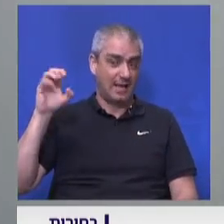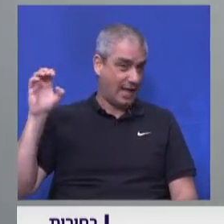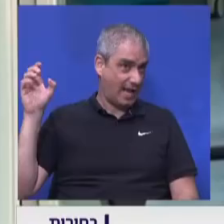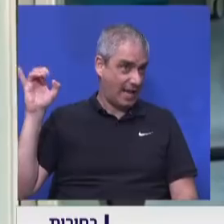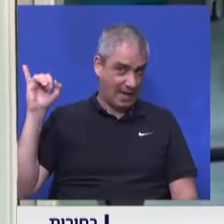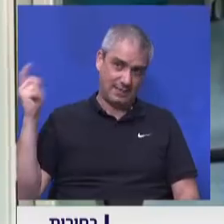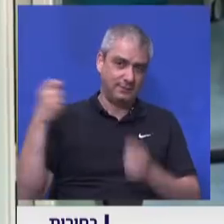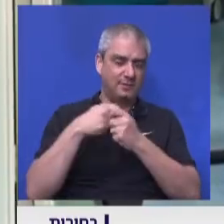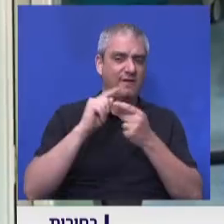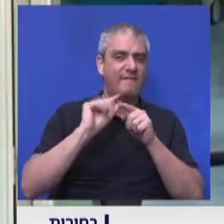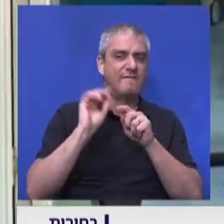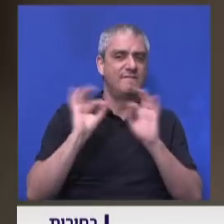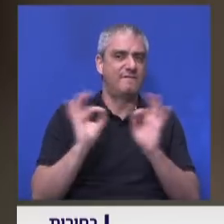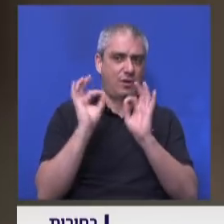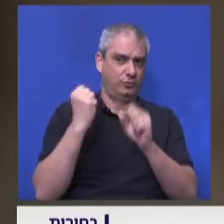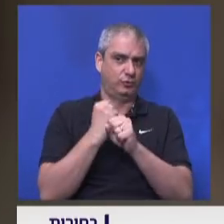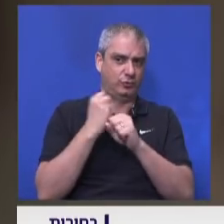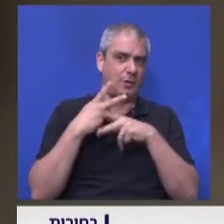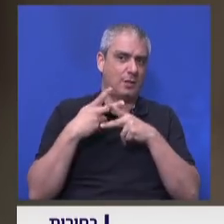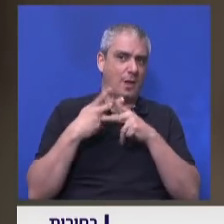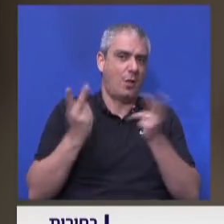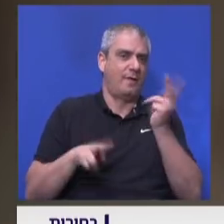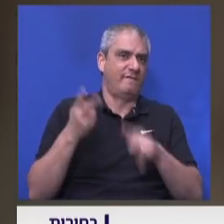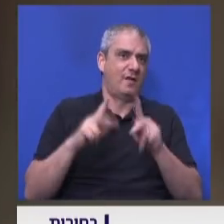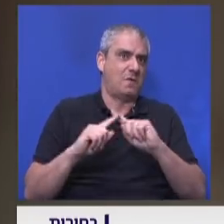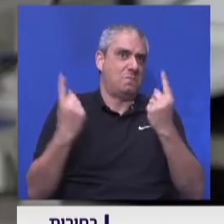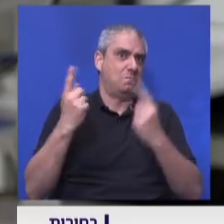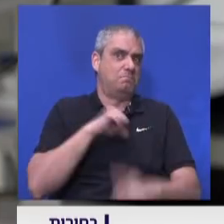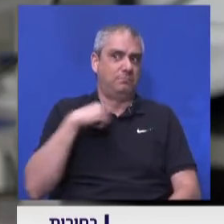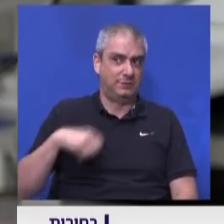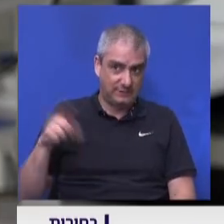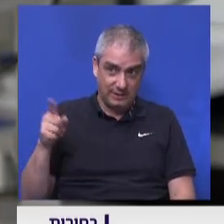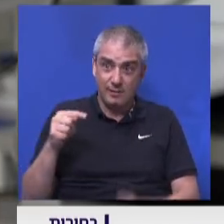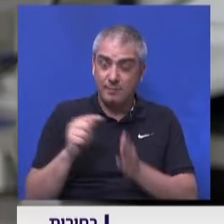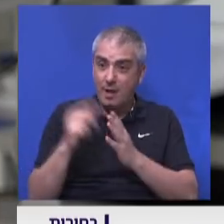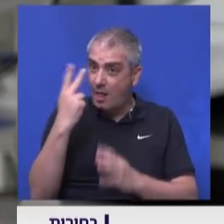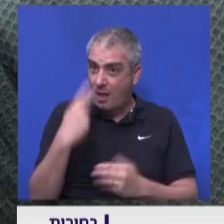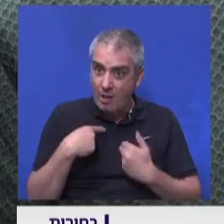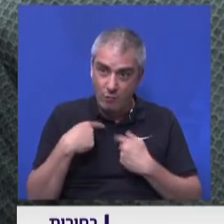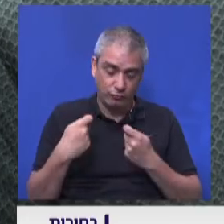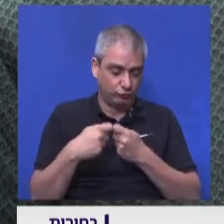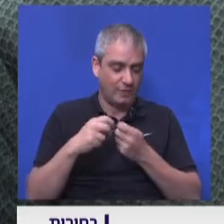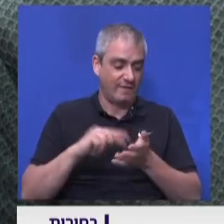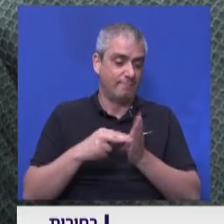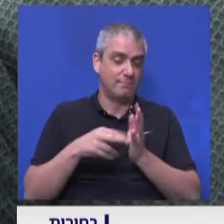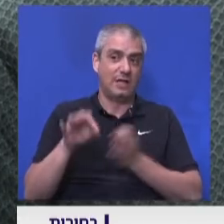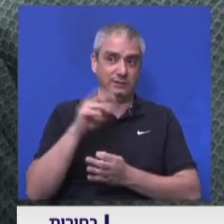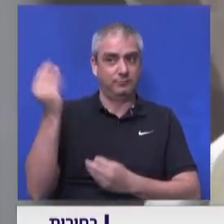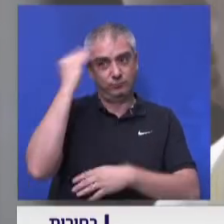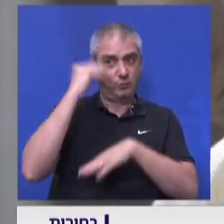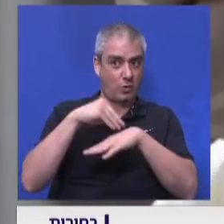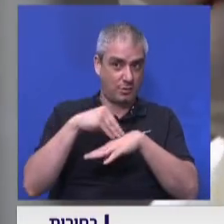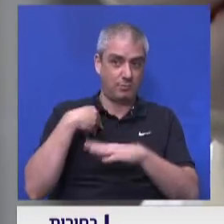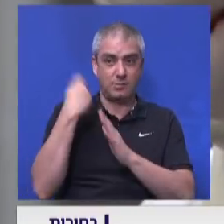מסתורי שגורם לתחלואה ולמוות בסין. בגלל שהם ראו בנו כנראה שותפים אסטרטגיים, הם הודיעו לנו. רכשנו באמצעות